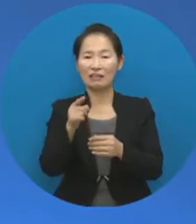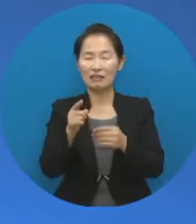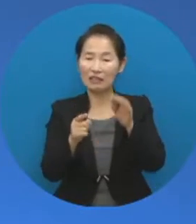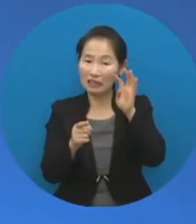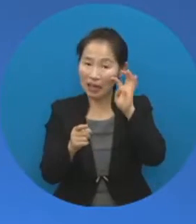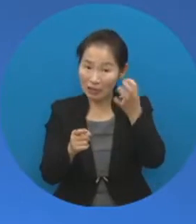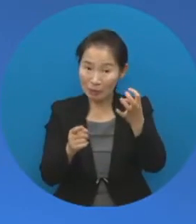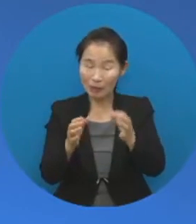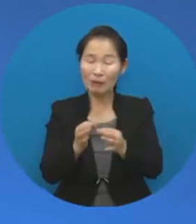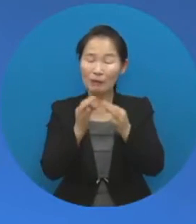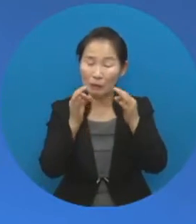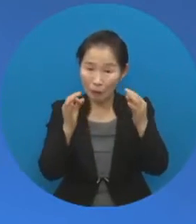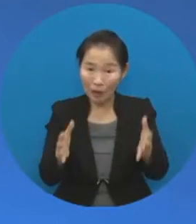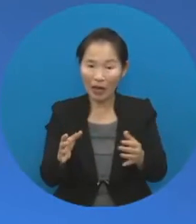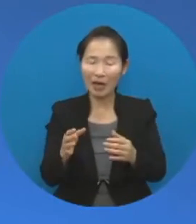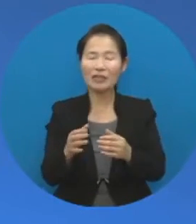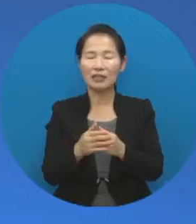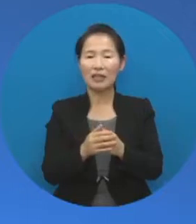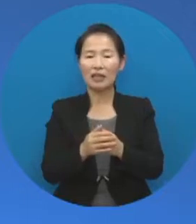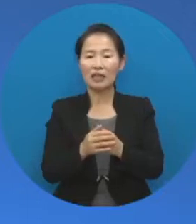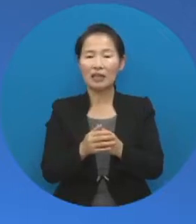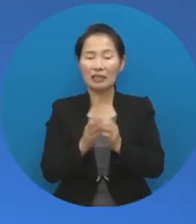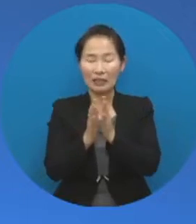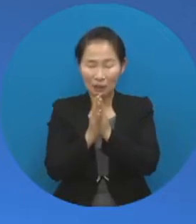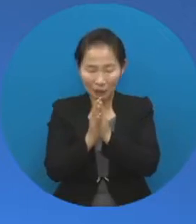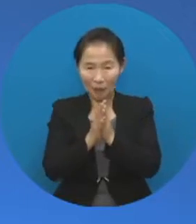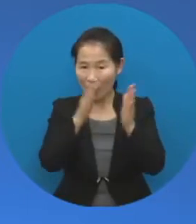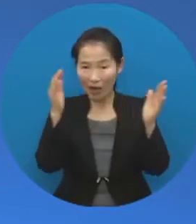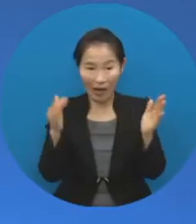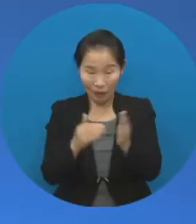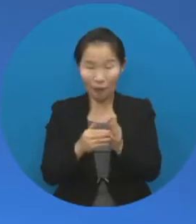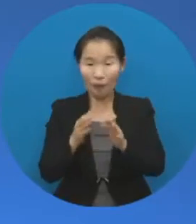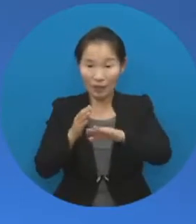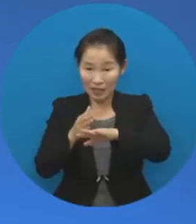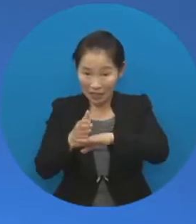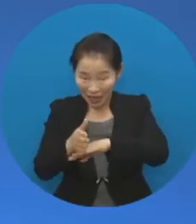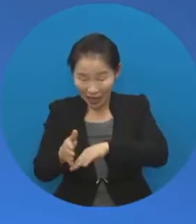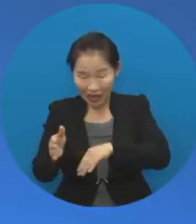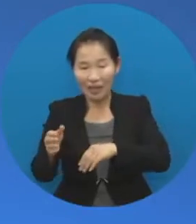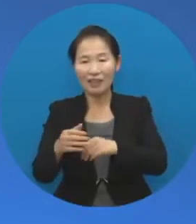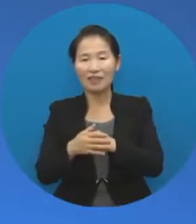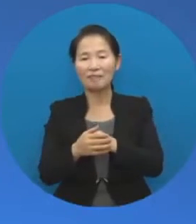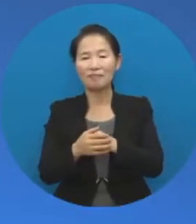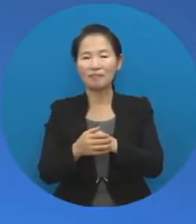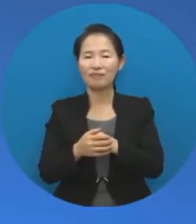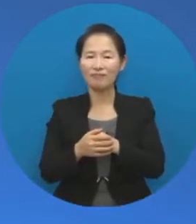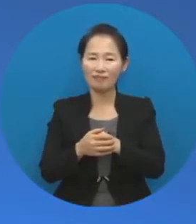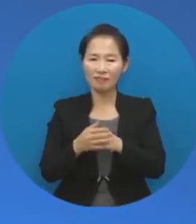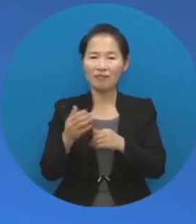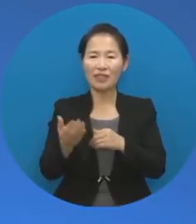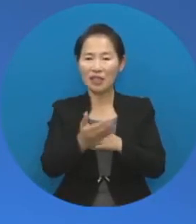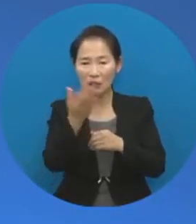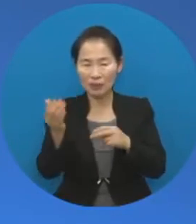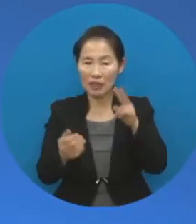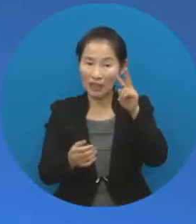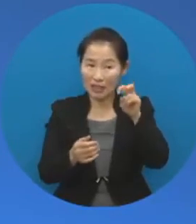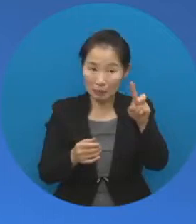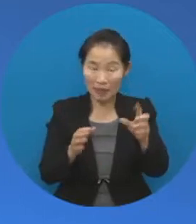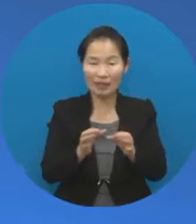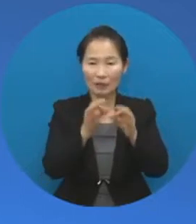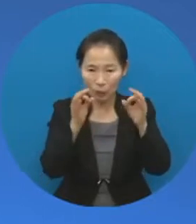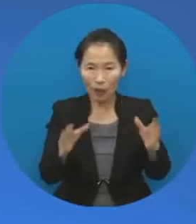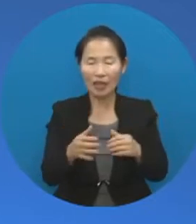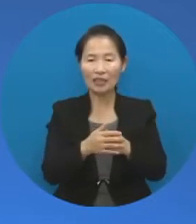기도를 드리는 가운데 40일이 지나니까 여러분도 21일 동안 예배를 드리면 일단 이 시간에 드라마 안 보고 TV 안 보니까